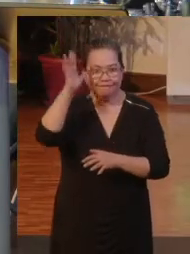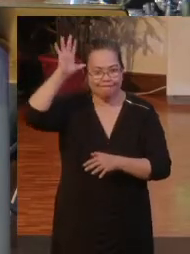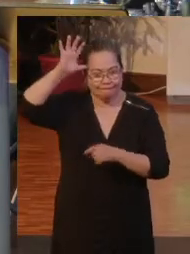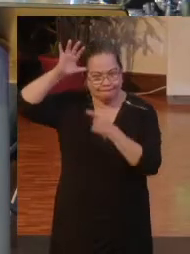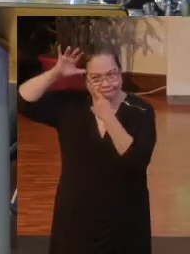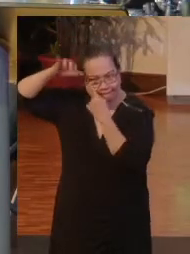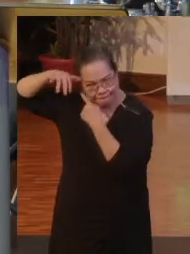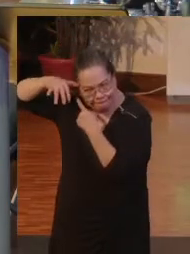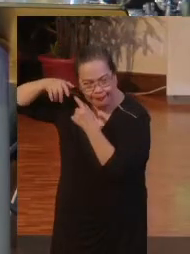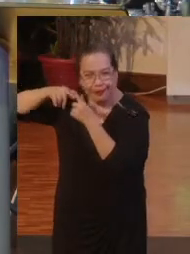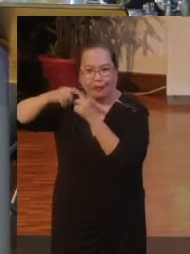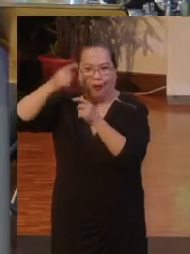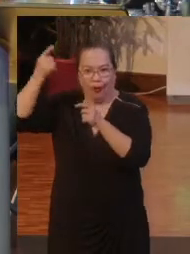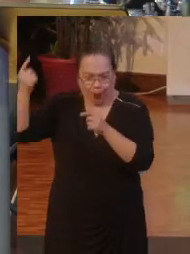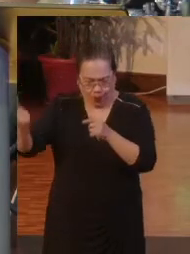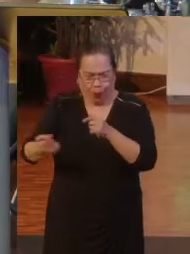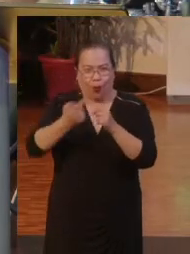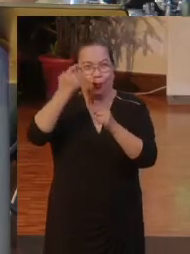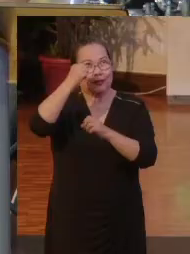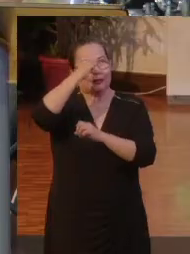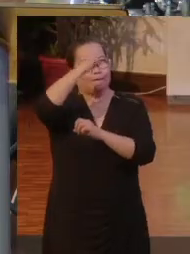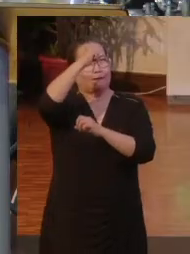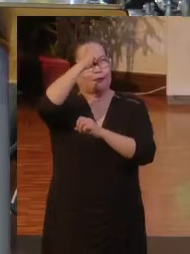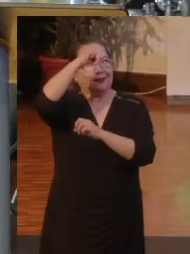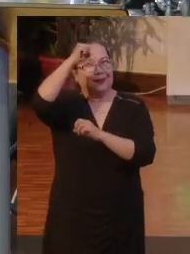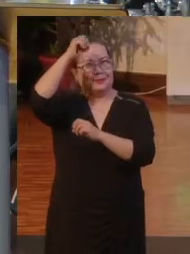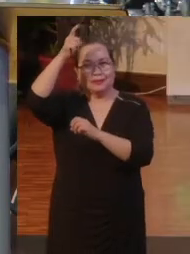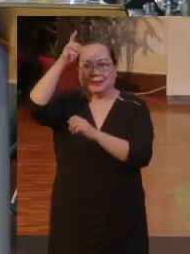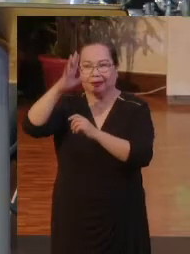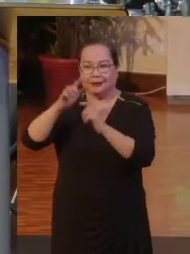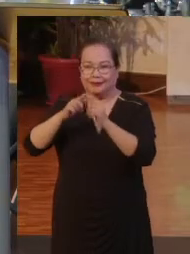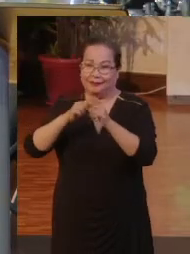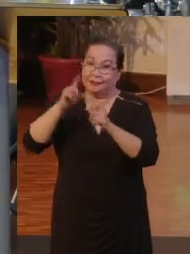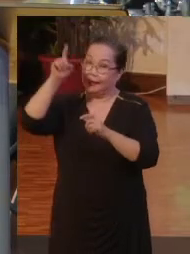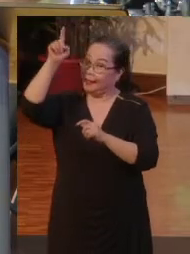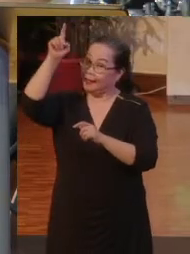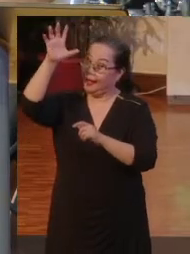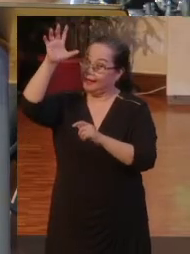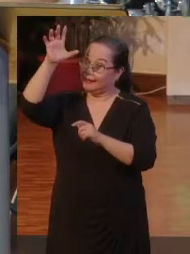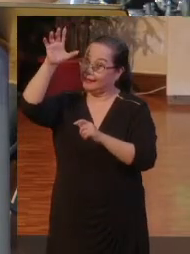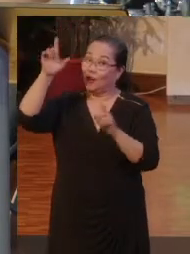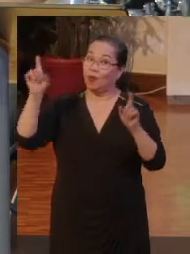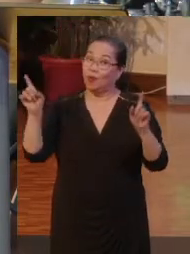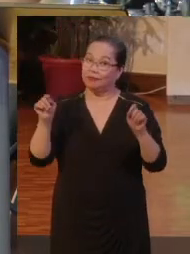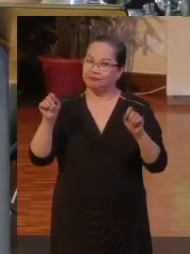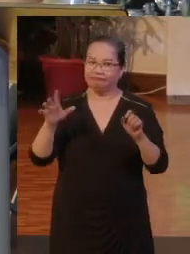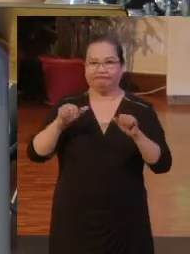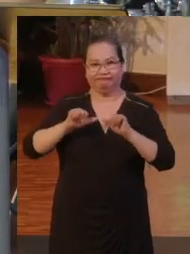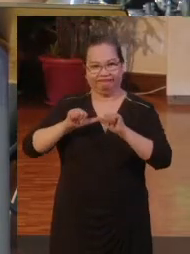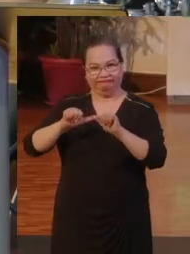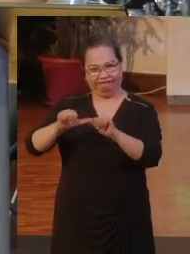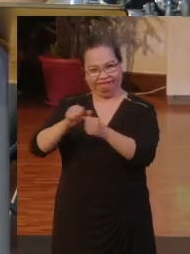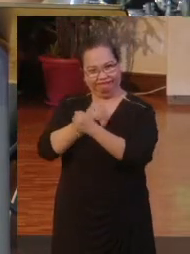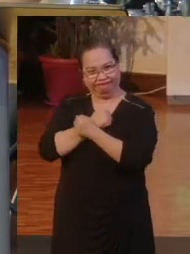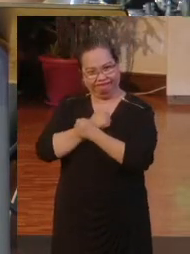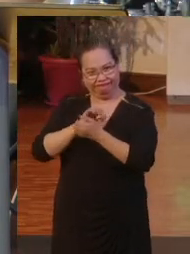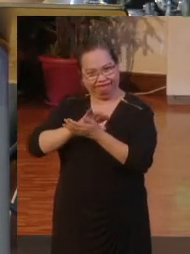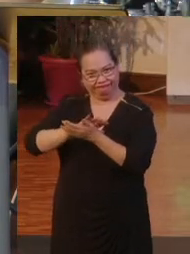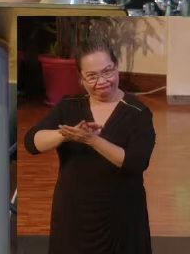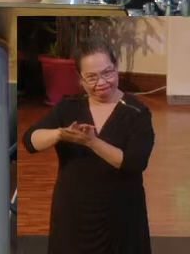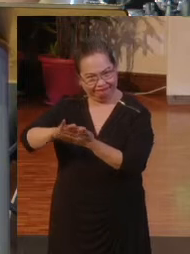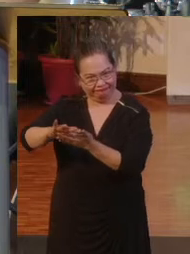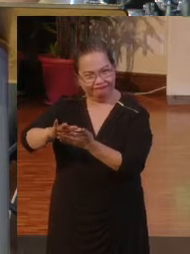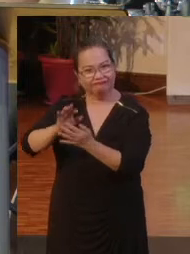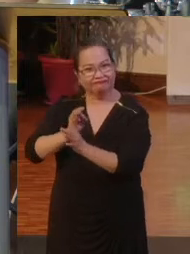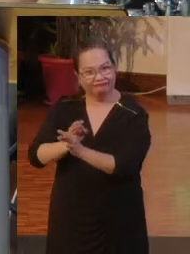kahit na sila ay patuloy na nagre-rebelde sa kanya, tapat ang pagliligtas ng ating Panginoon mula